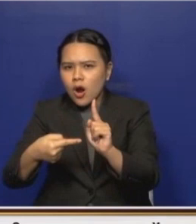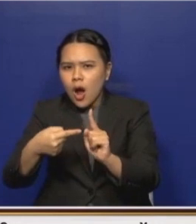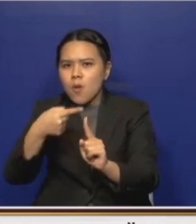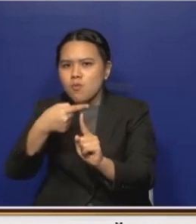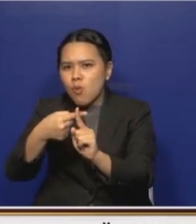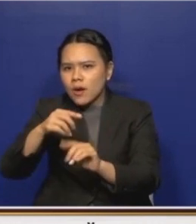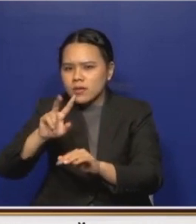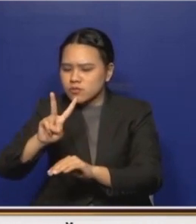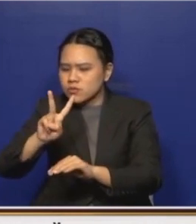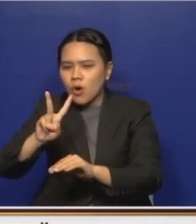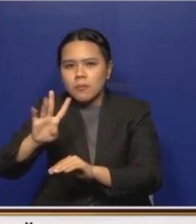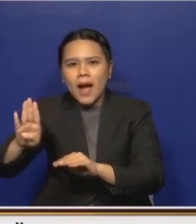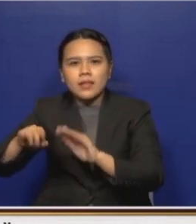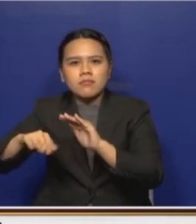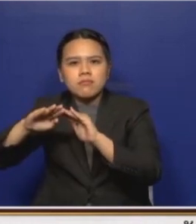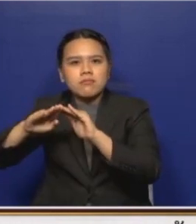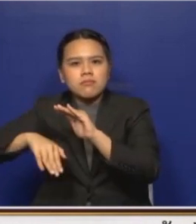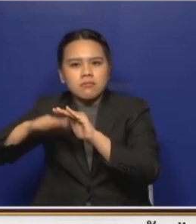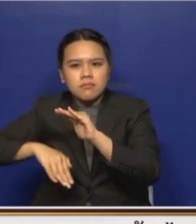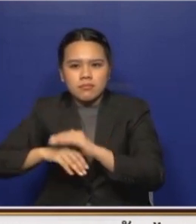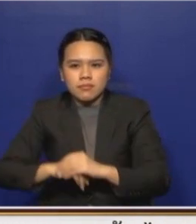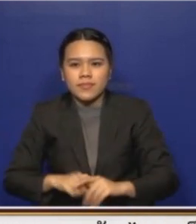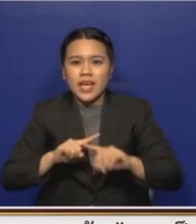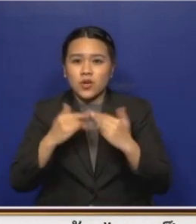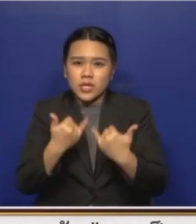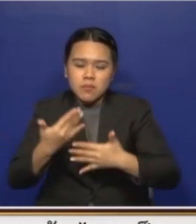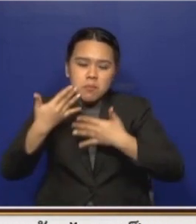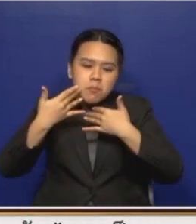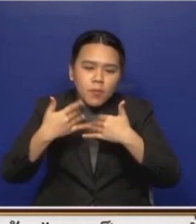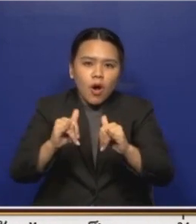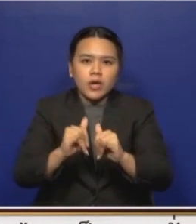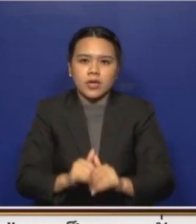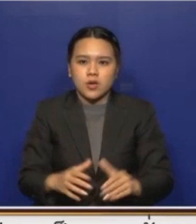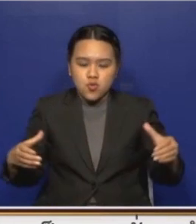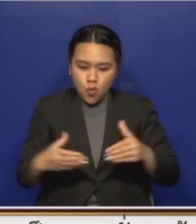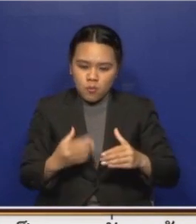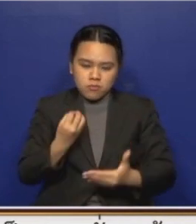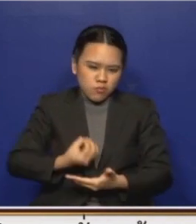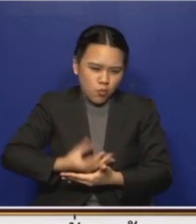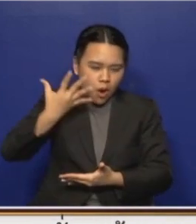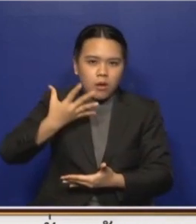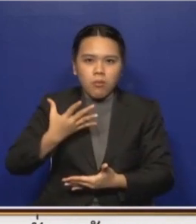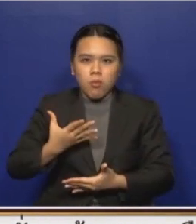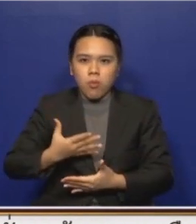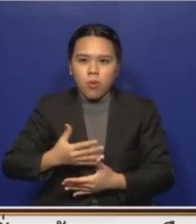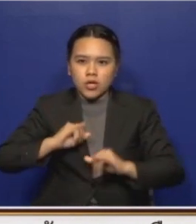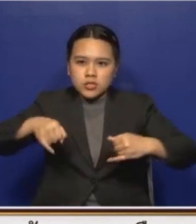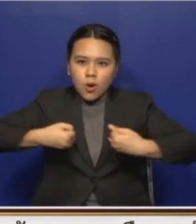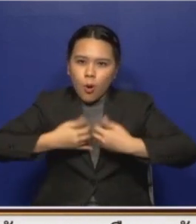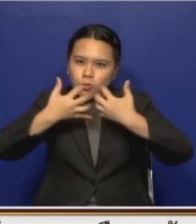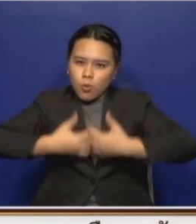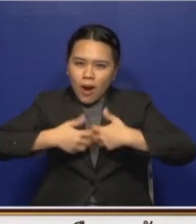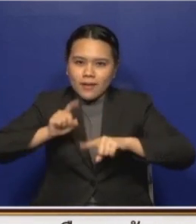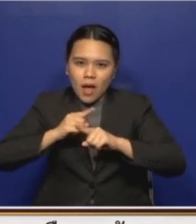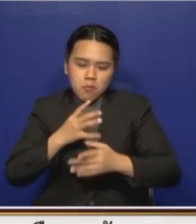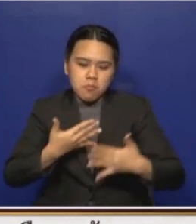นี้อาจจะเป็นตัวอักษรเพียง 3-4 บรรทัดนะฮะแต่นี่คือความล่มสลายของระบบเศรษฐกิ